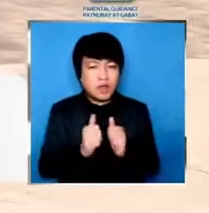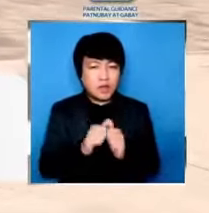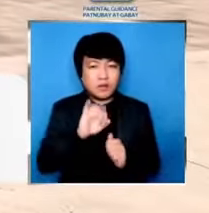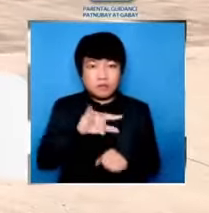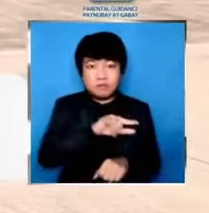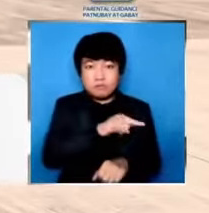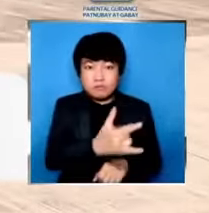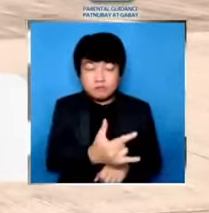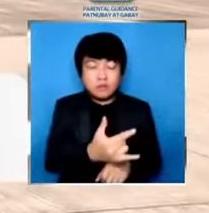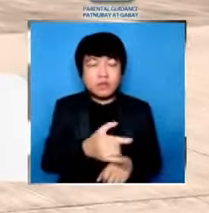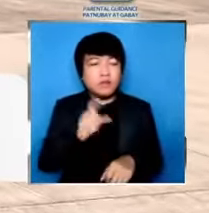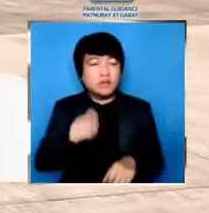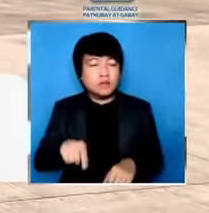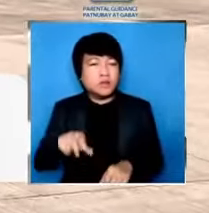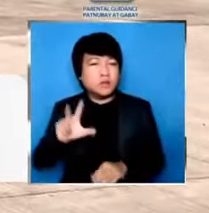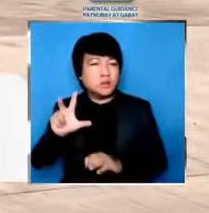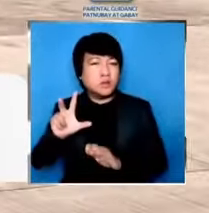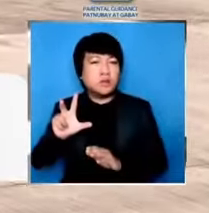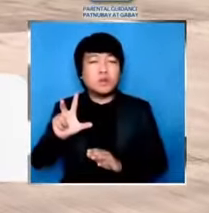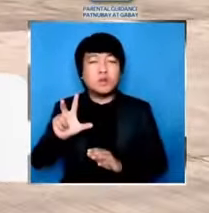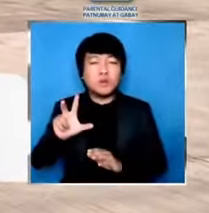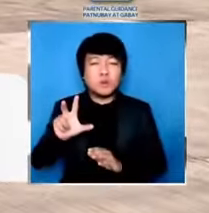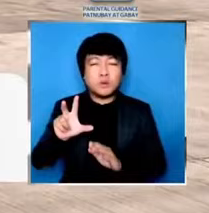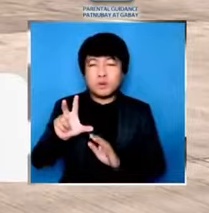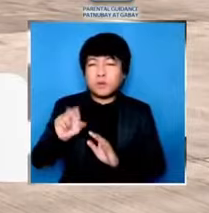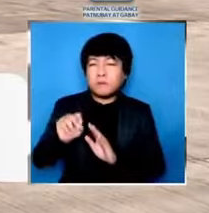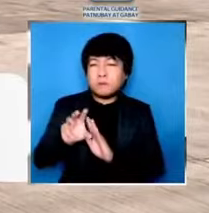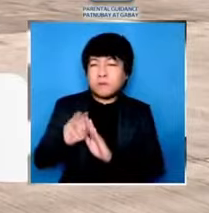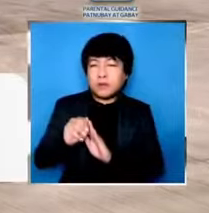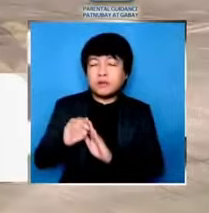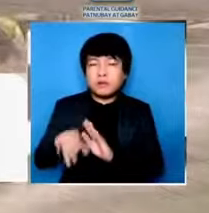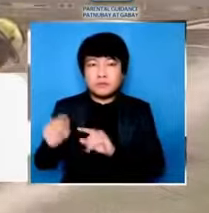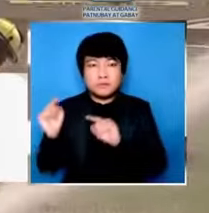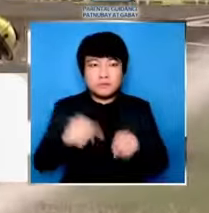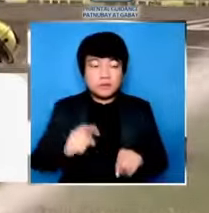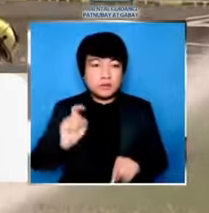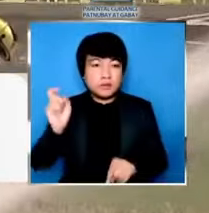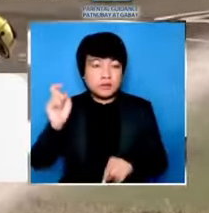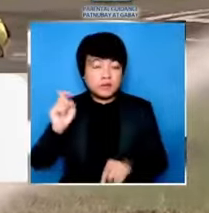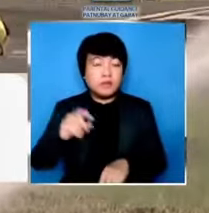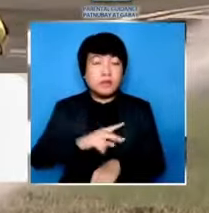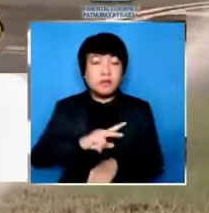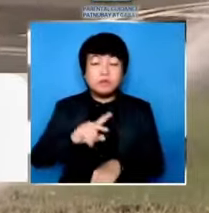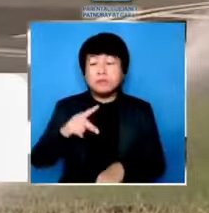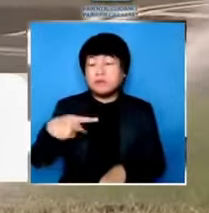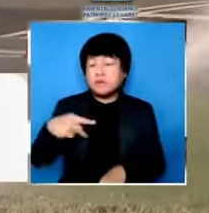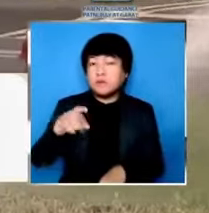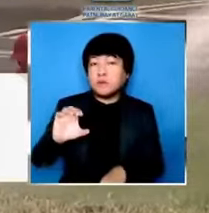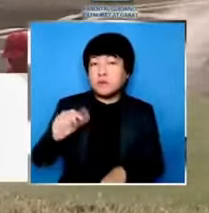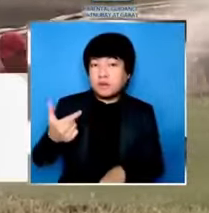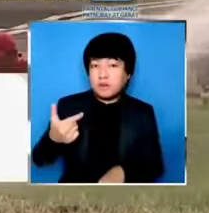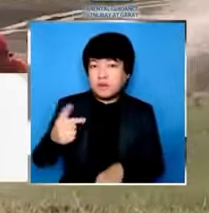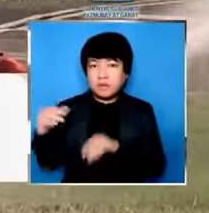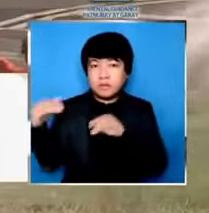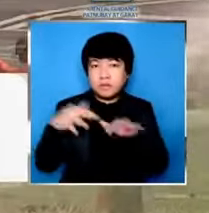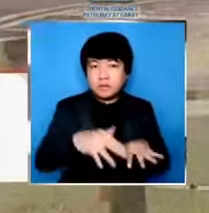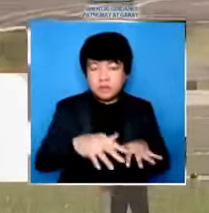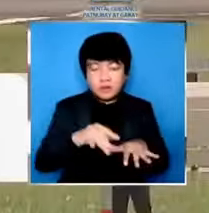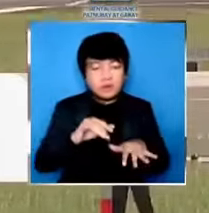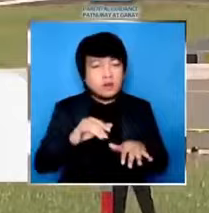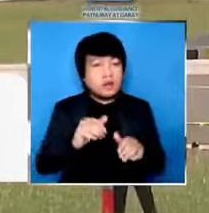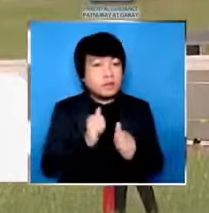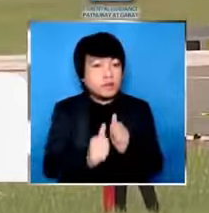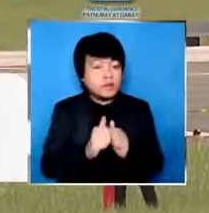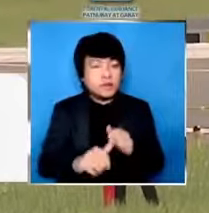3 minuto. Dumating din ang helicopter ng Philippine Air Force at Philippine Coast Guard. Layo ng pagsasanay na pagandahin ang koordinasyon ng iba't ibang personnel sa panahon